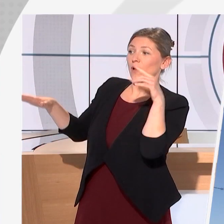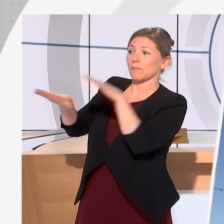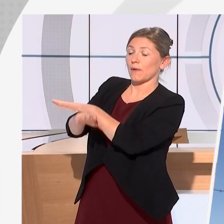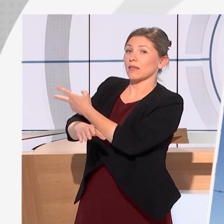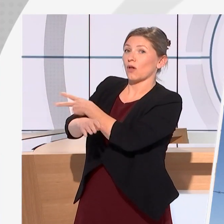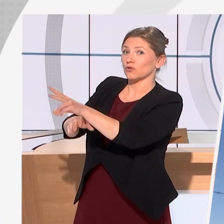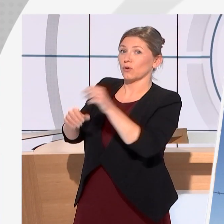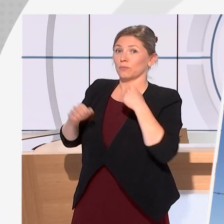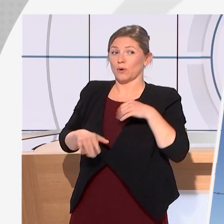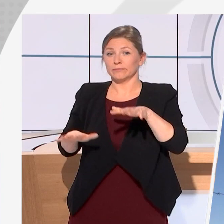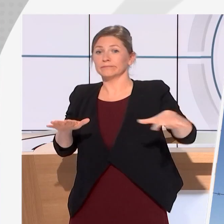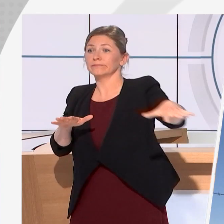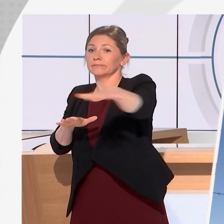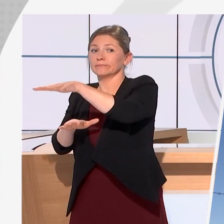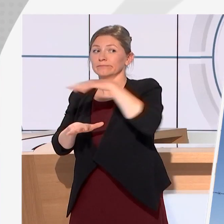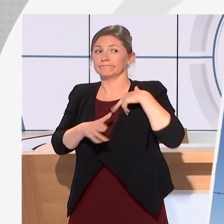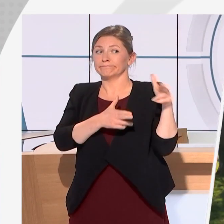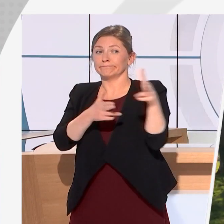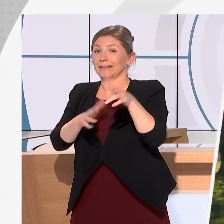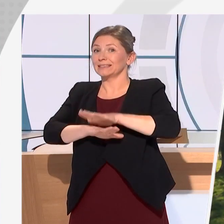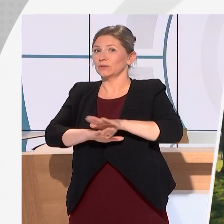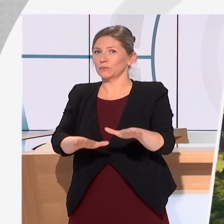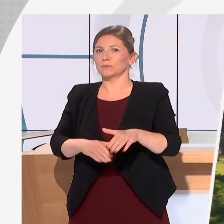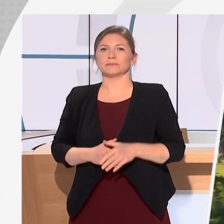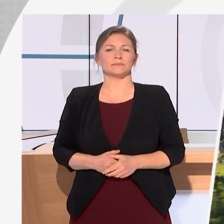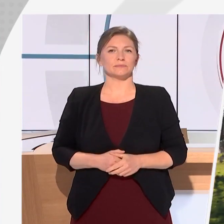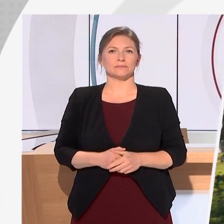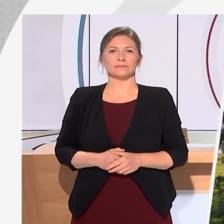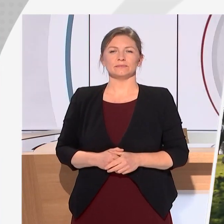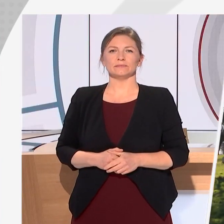tir ici pour pouvoir tirer le gibier qui arrive sur moi.